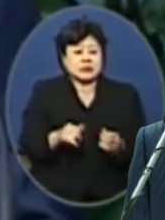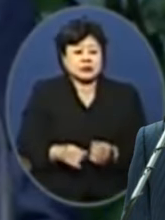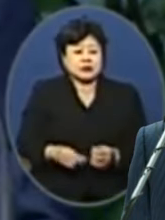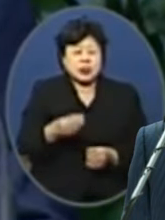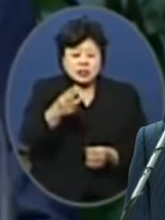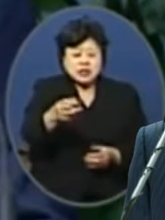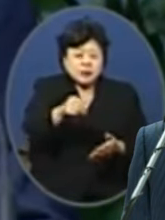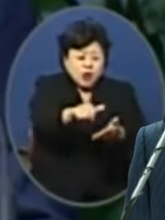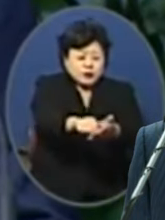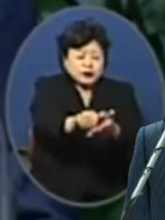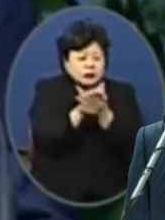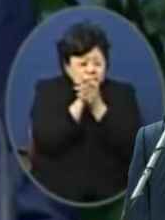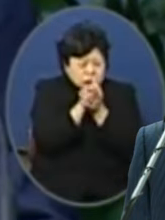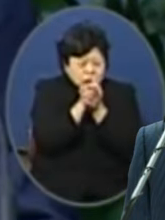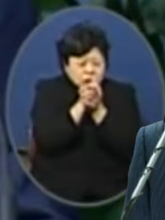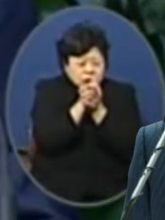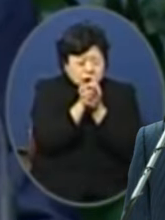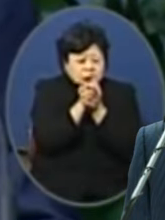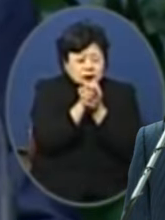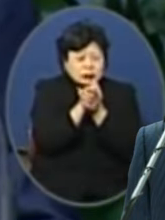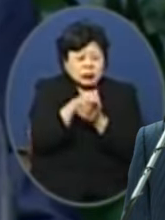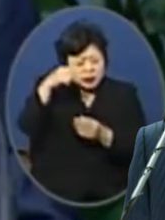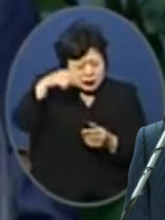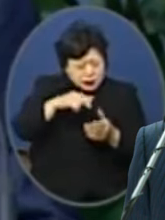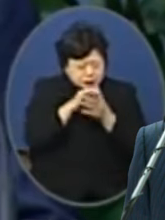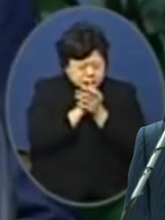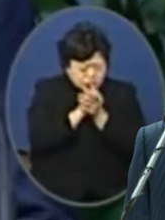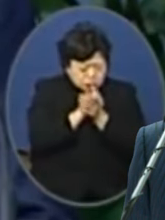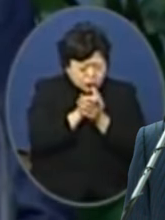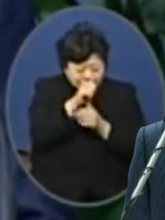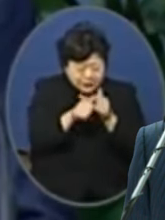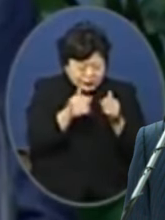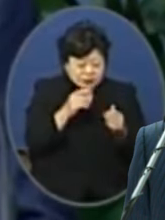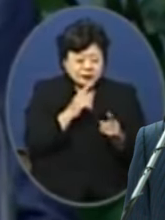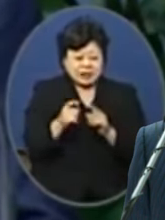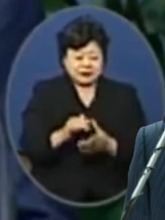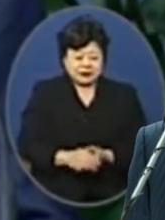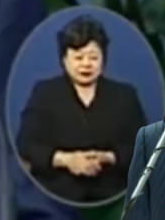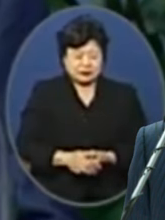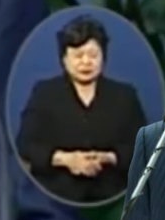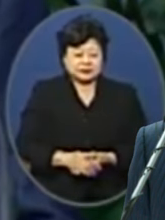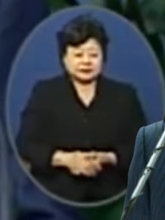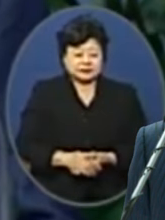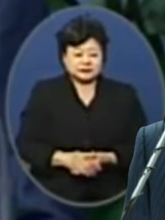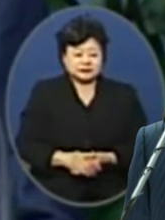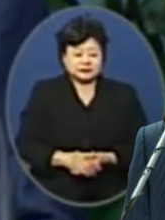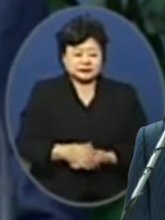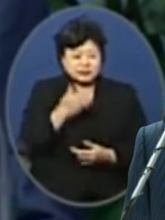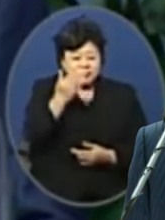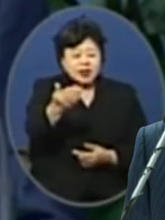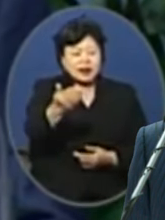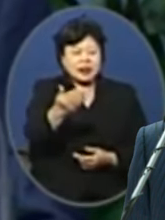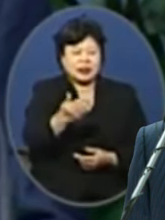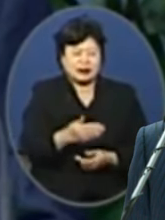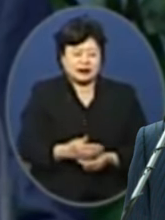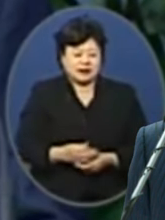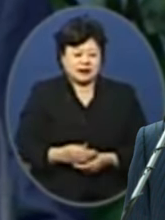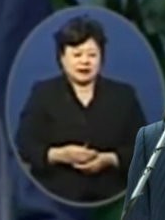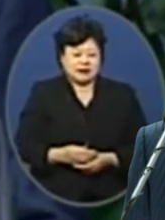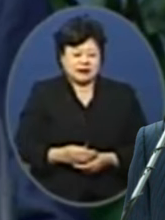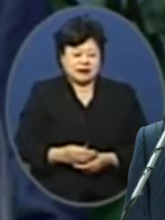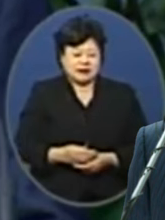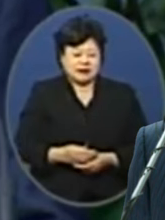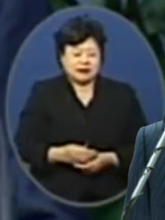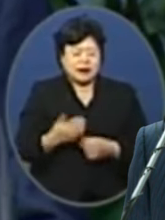엎드려서 하나님께 기도했으니 얼마나 깊은 기도를 했겠습니까 하나님께서 말씀하기를 내가 너무나